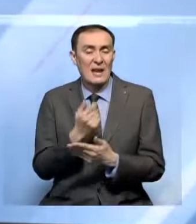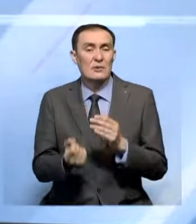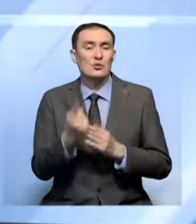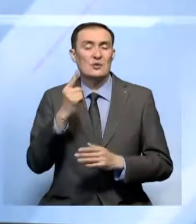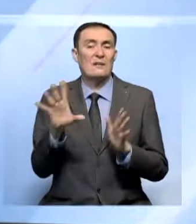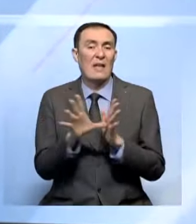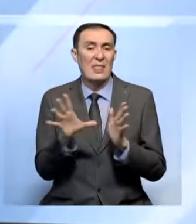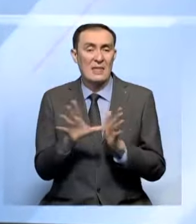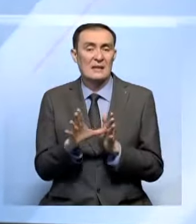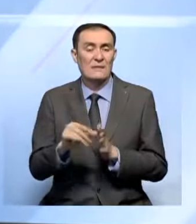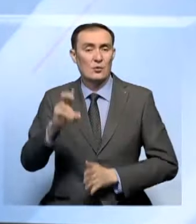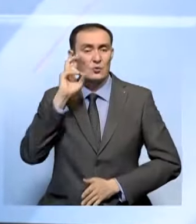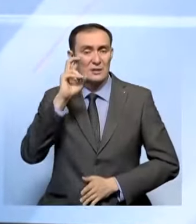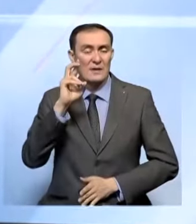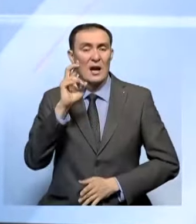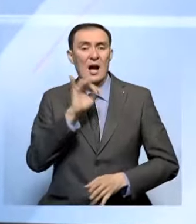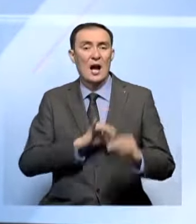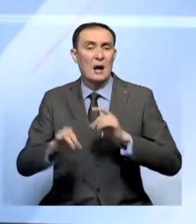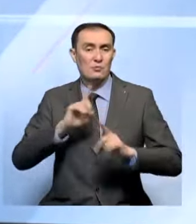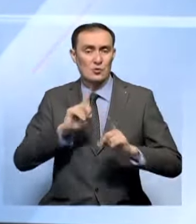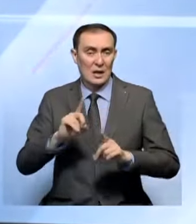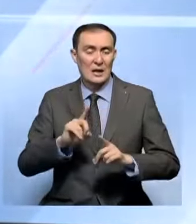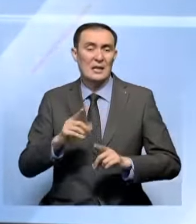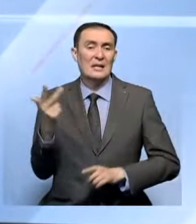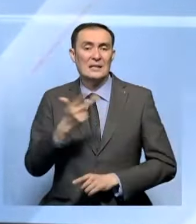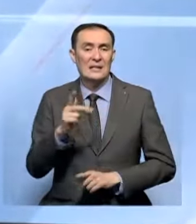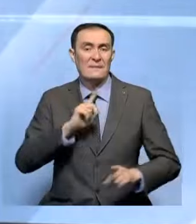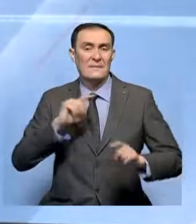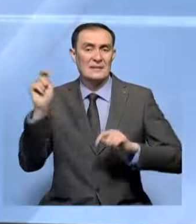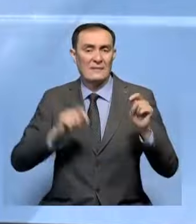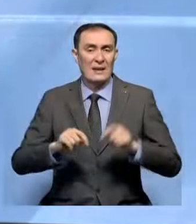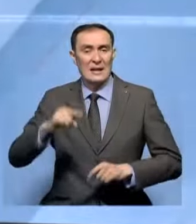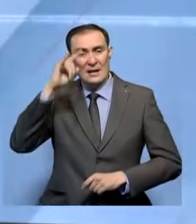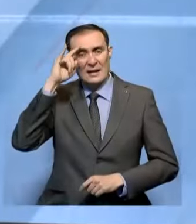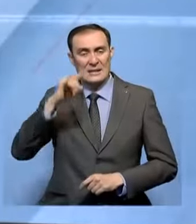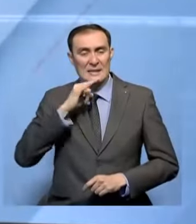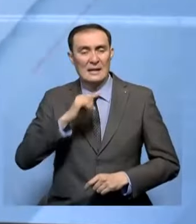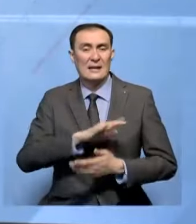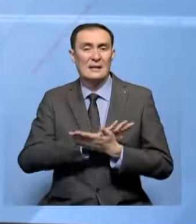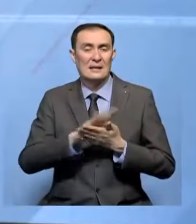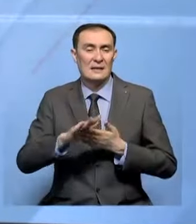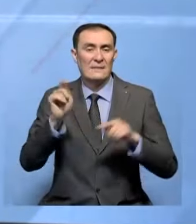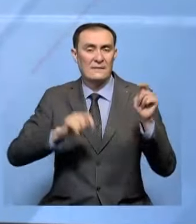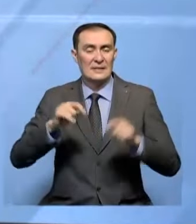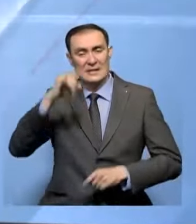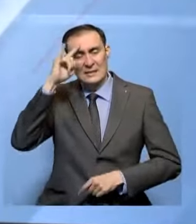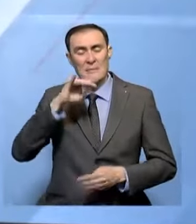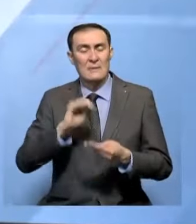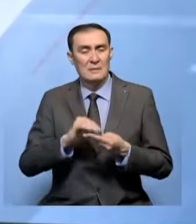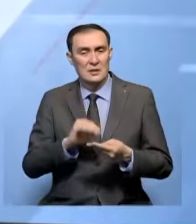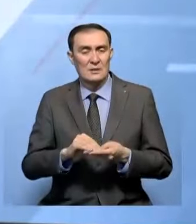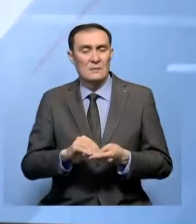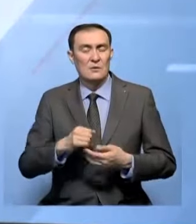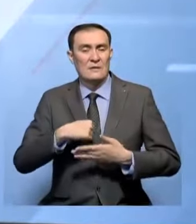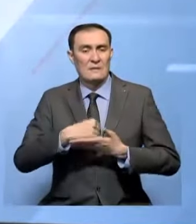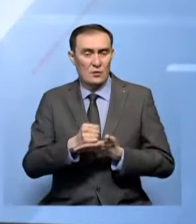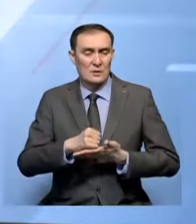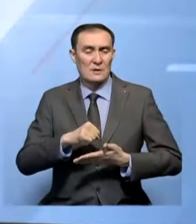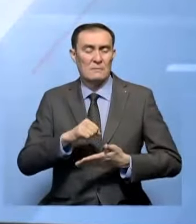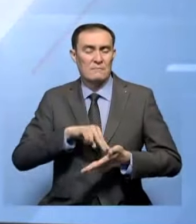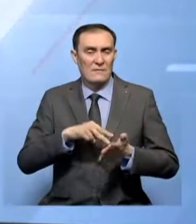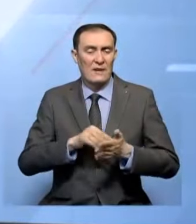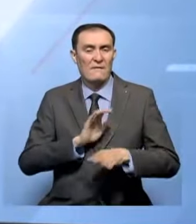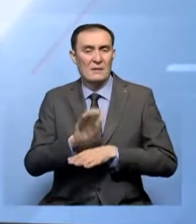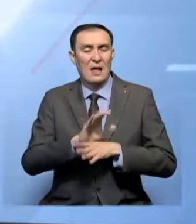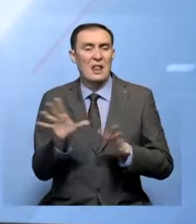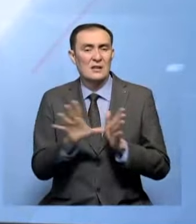источниках энергии в стране говорили на очередном третьем фестивале казак гнф Казахстан по-прежнему т нацелен вырабатывать